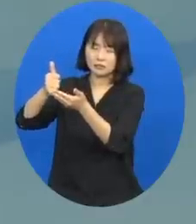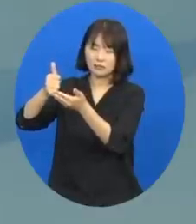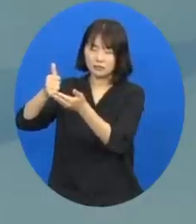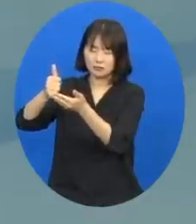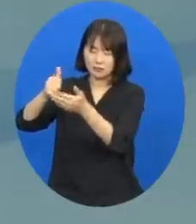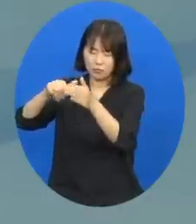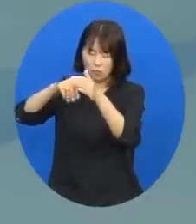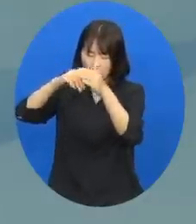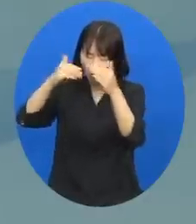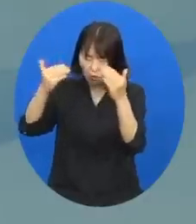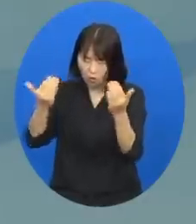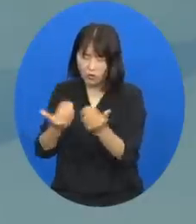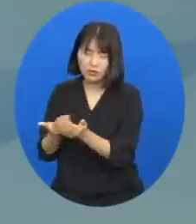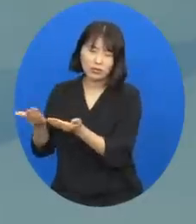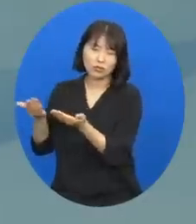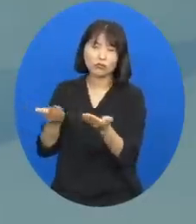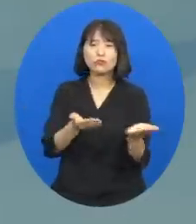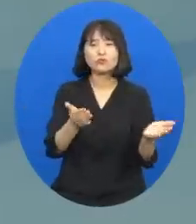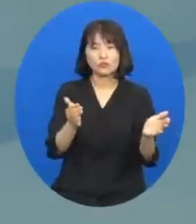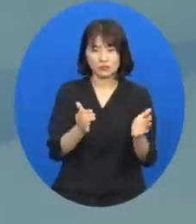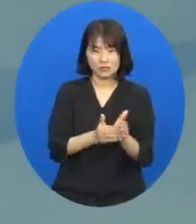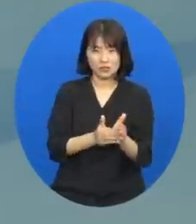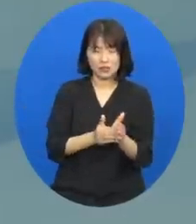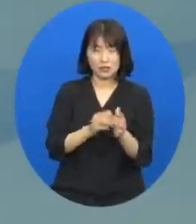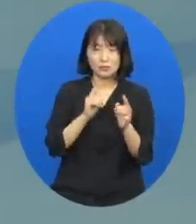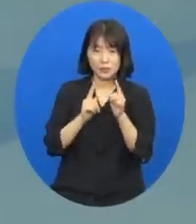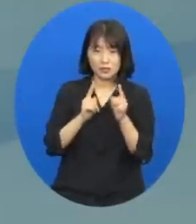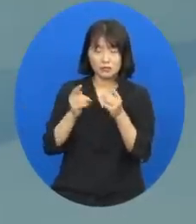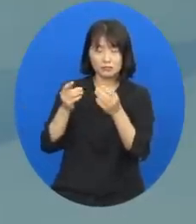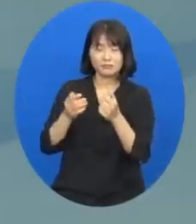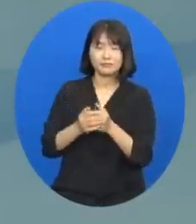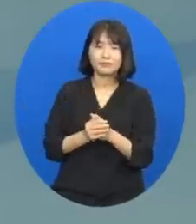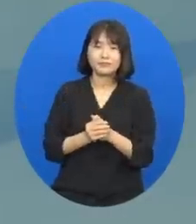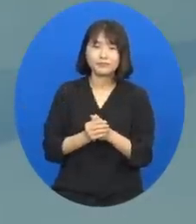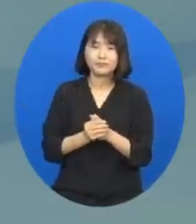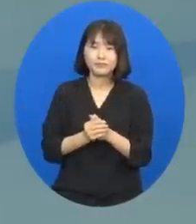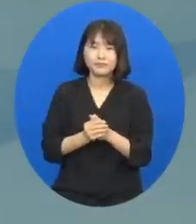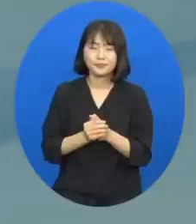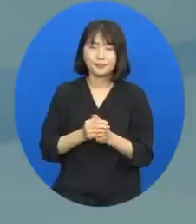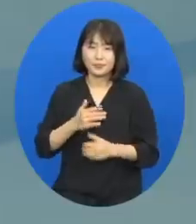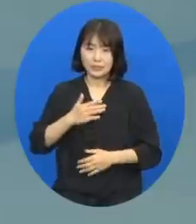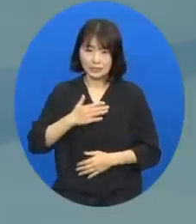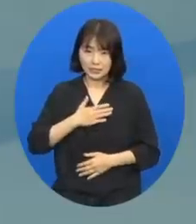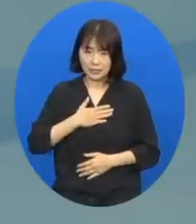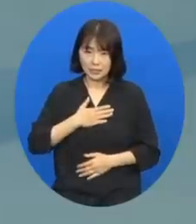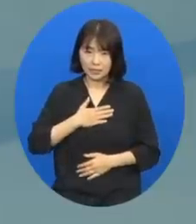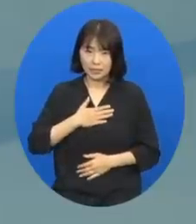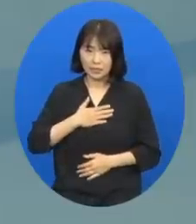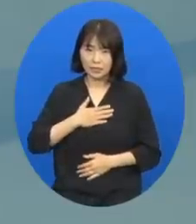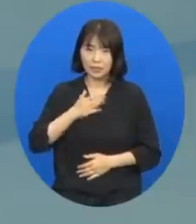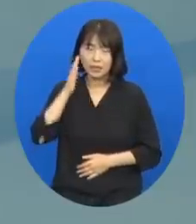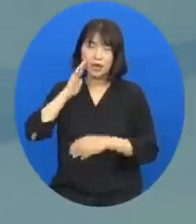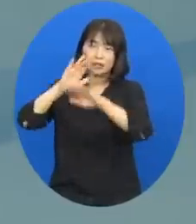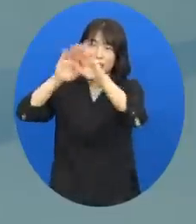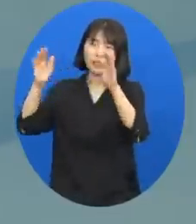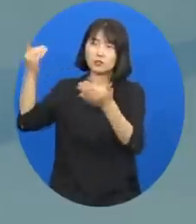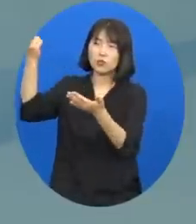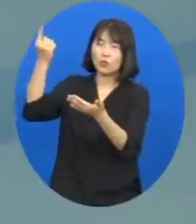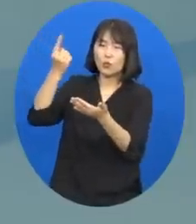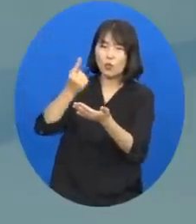것이다 그리고 예수님 얼어 같습니까 내가 내가 생명의 하늘에서 온 생명의